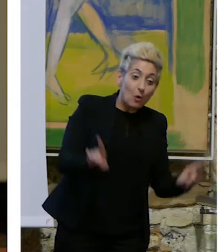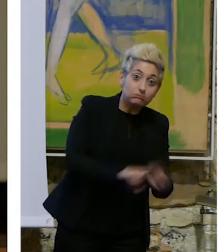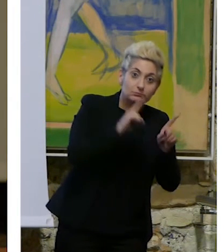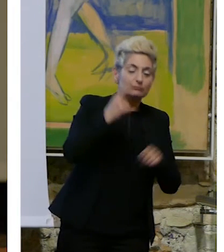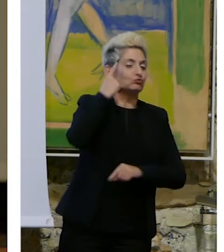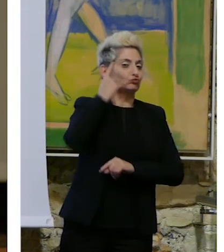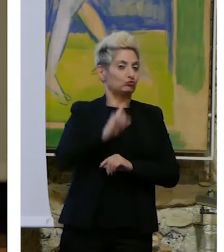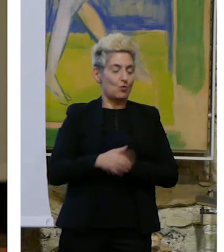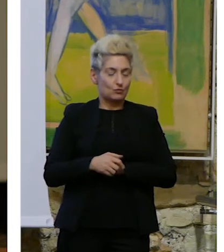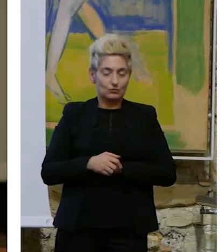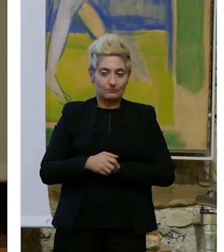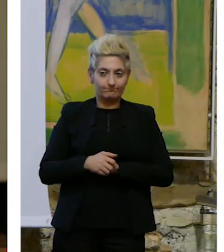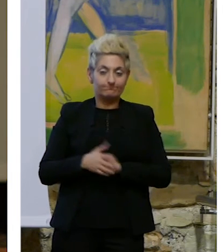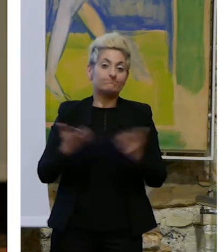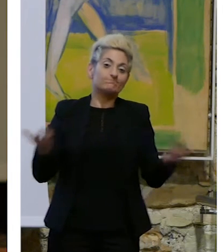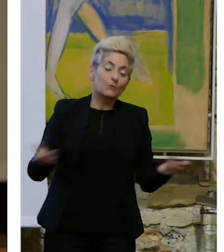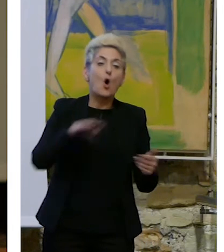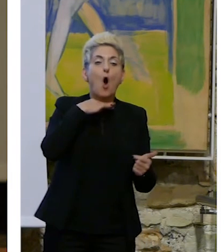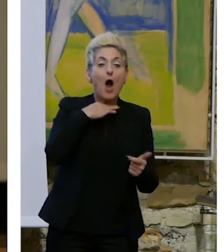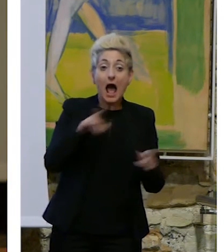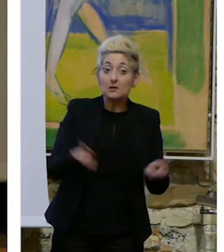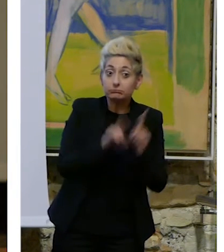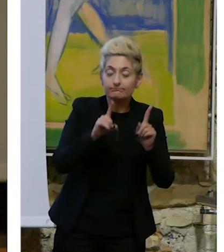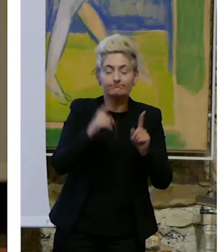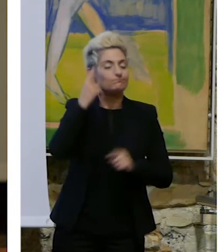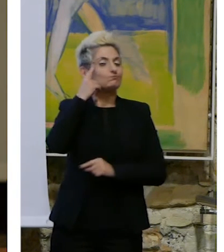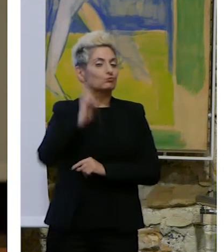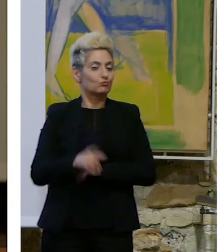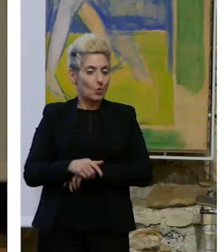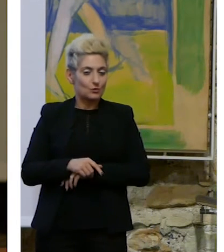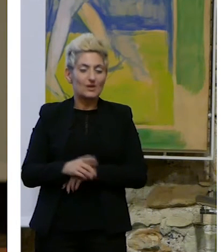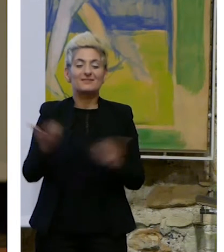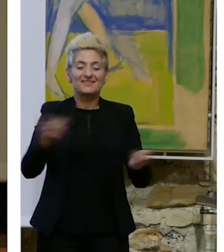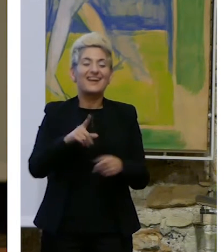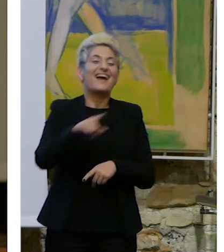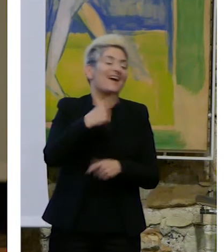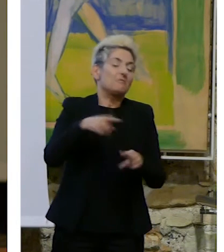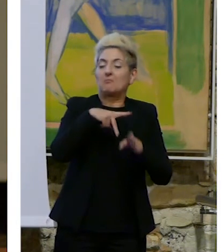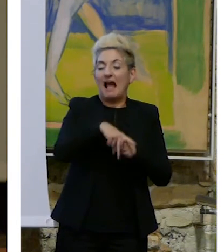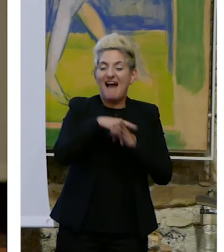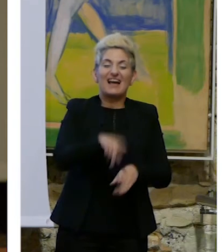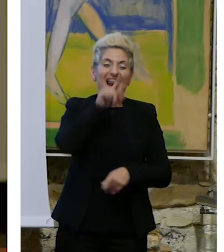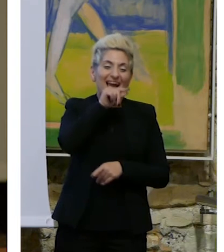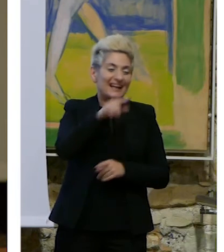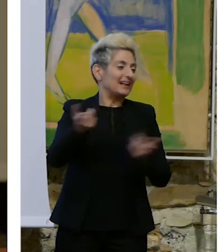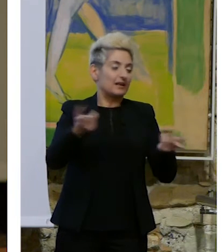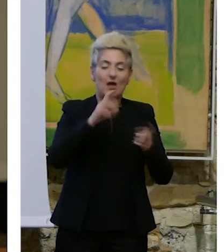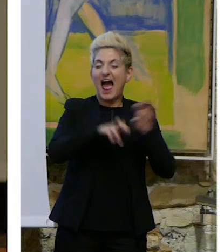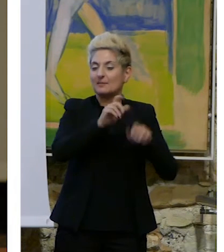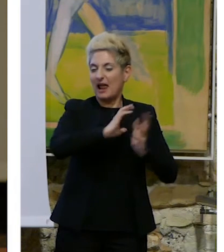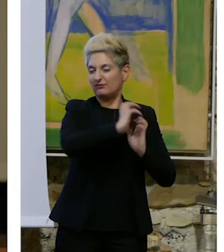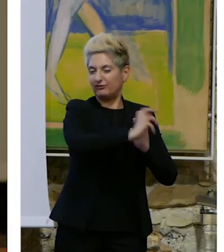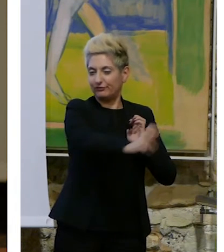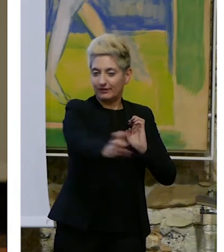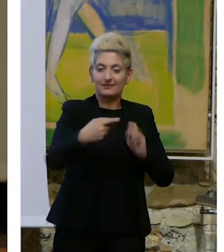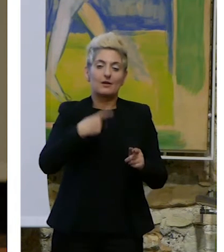Perché? O nel cane, cioè il cane, il gatto, il canarino, il cavallo, gli altri animali, i